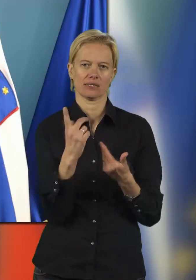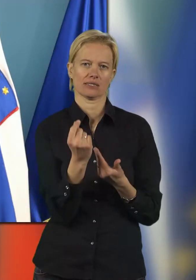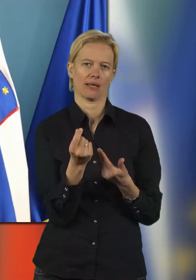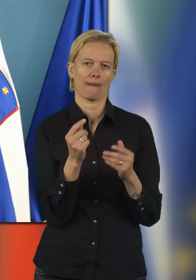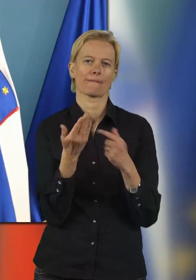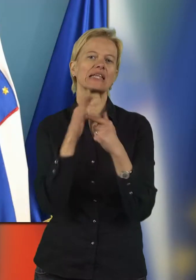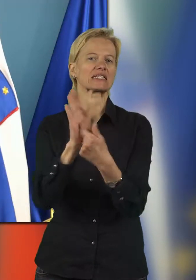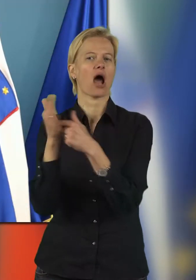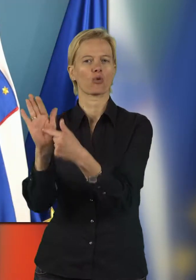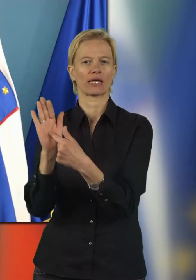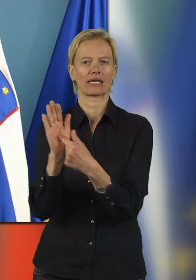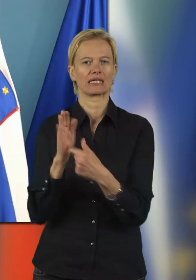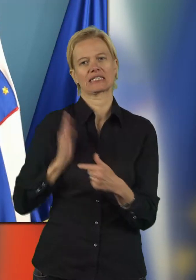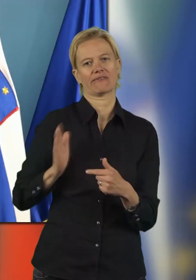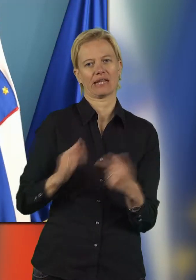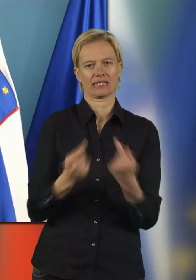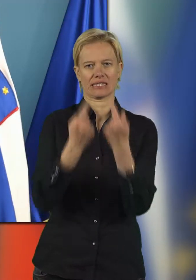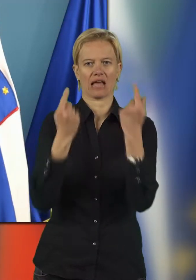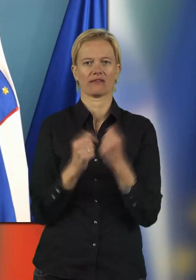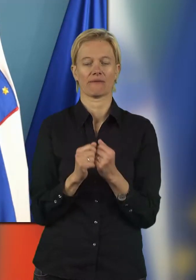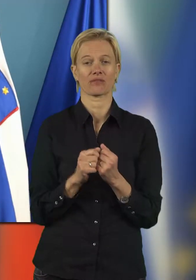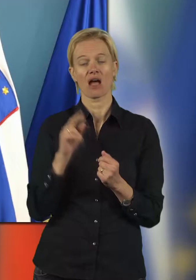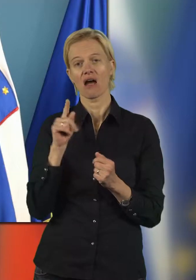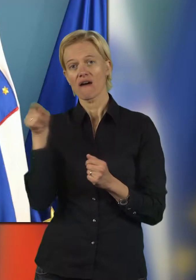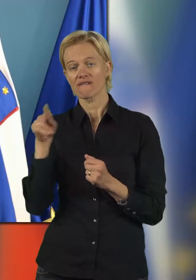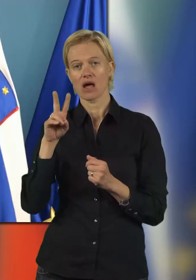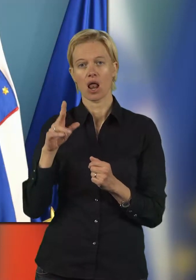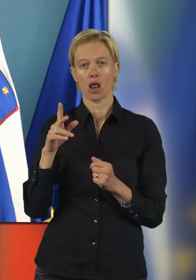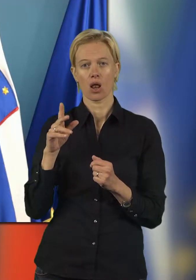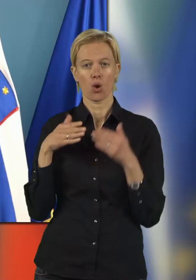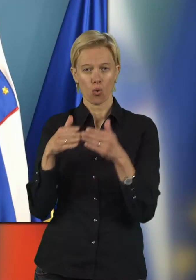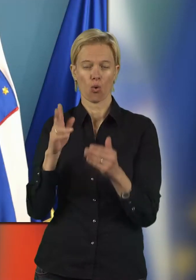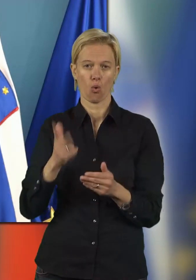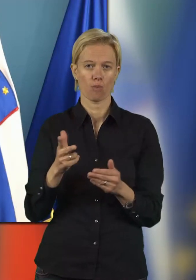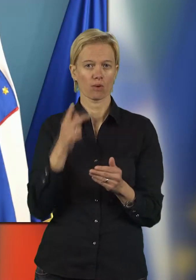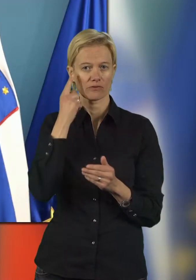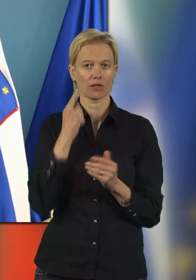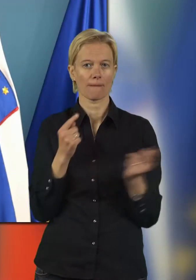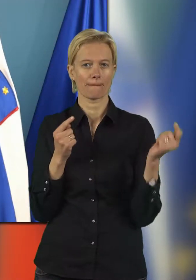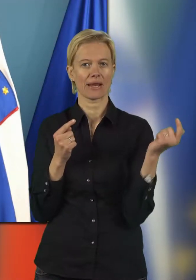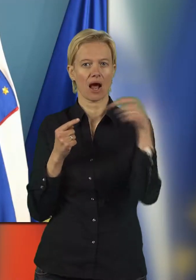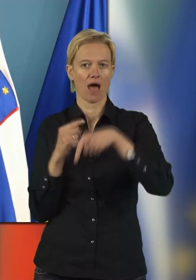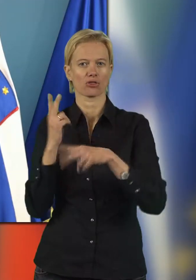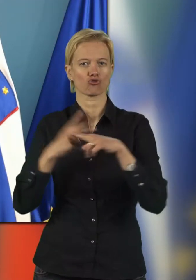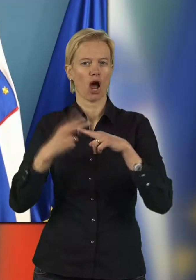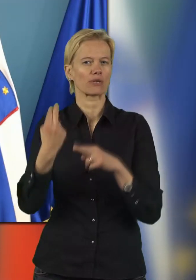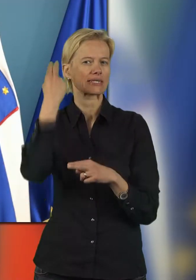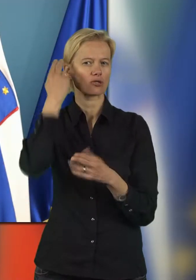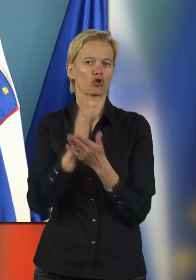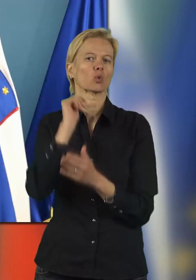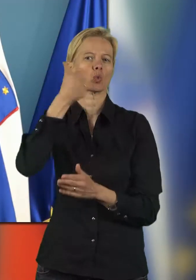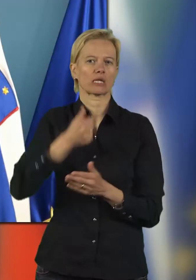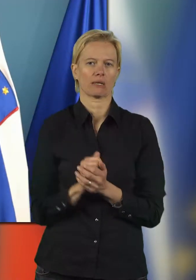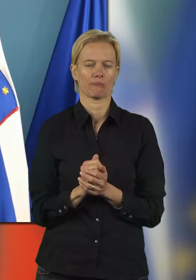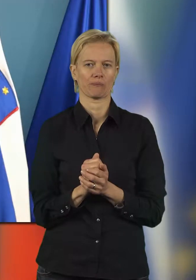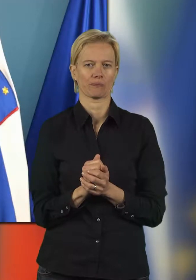nek sestanek z predstavniki civilne iniciative. V Luko Koper pa predvidoma tudi odhaja državni sekretar že